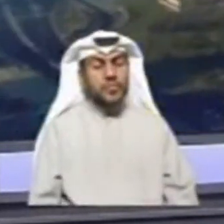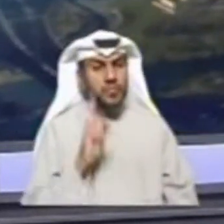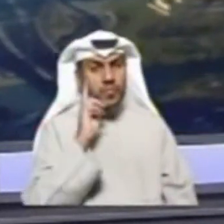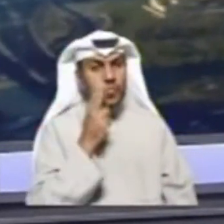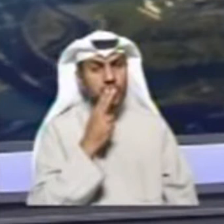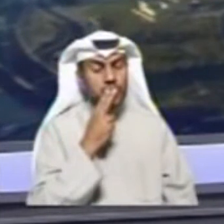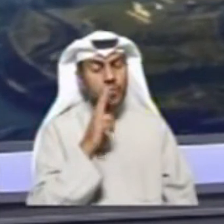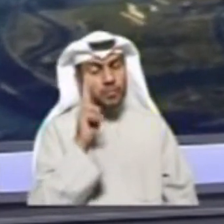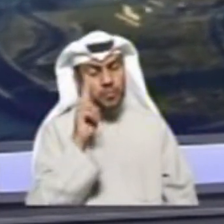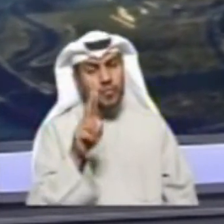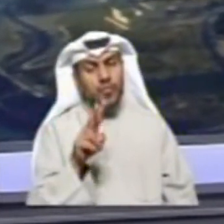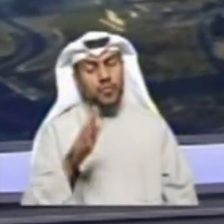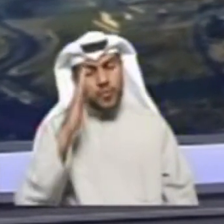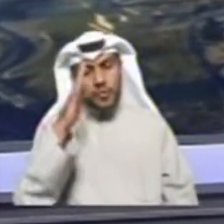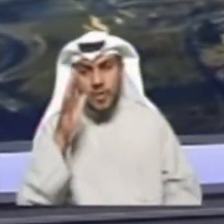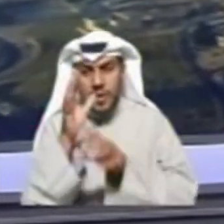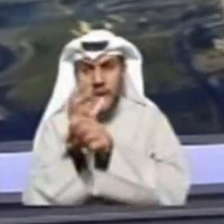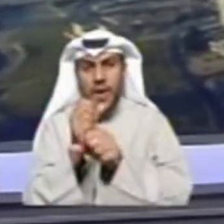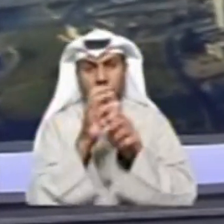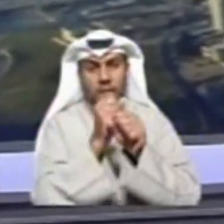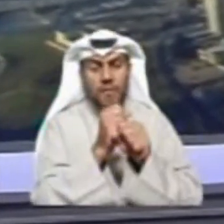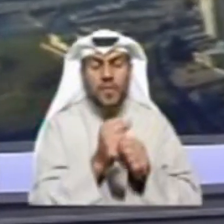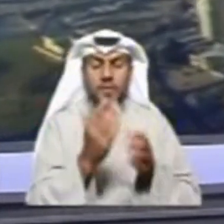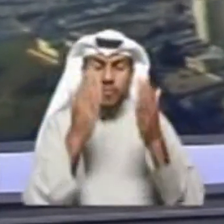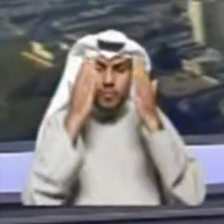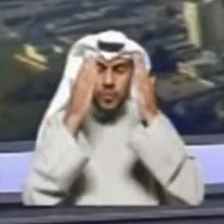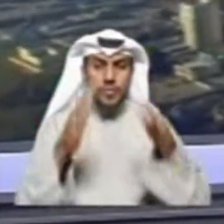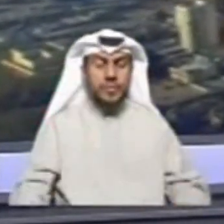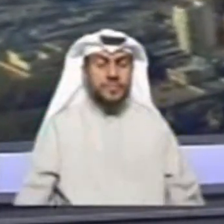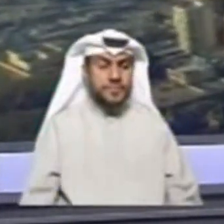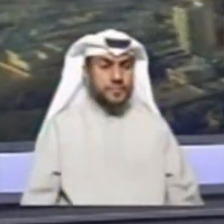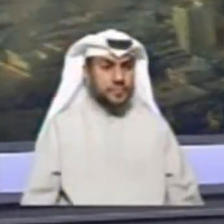المشاهدين، أشكركم على حسن المتابعة، والآن نأخذكم في جولة مع درجات الحرارة في بعض العواصم العربية والعالمية.